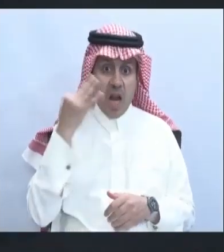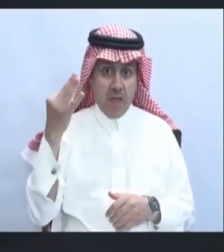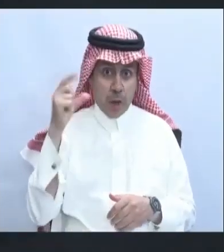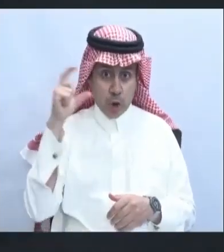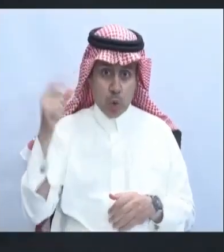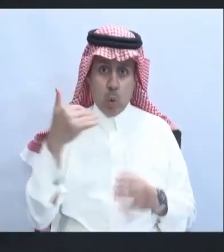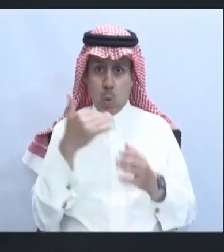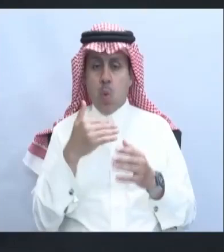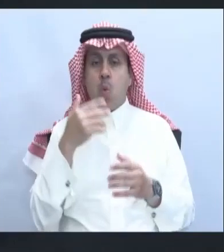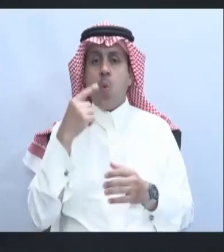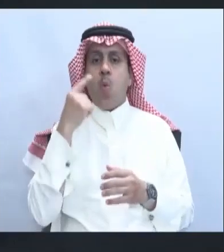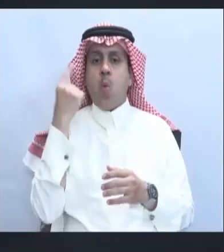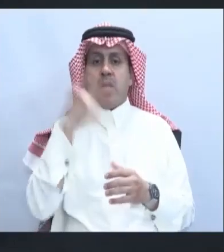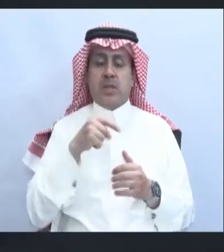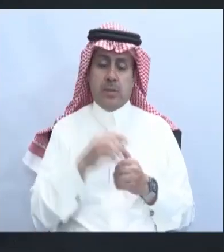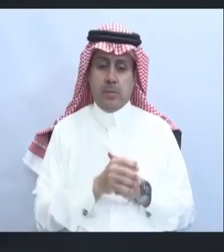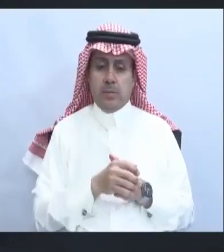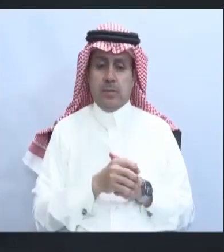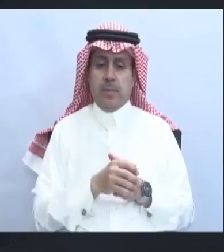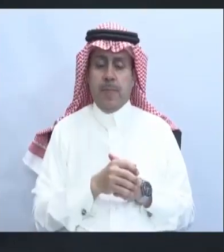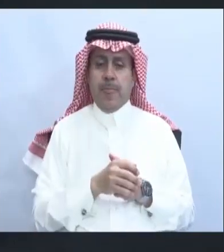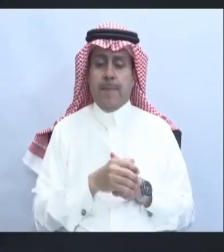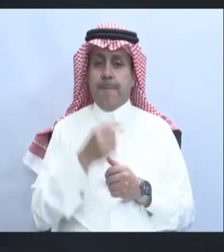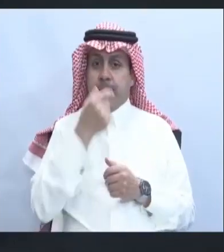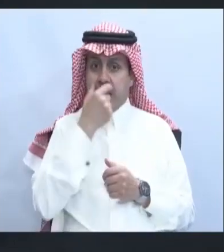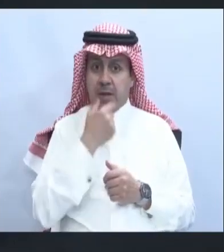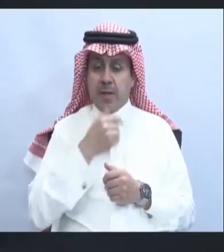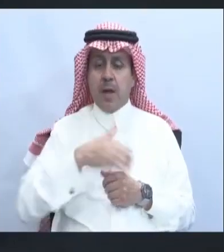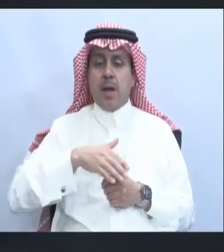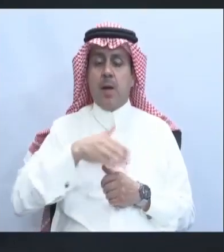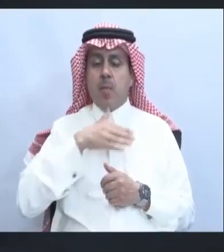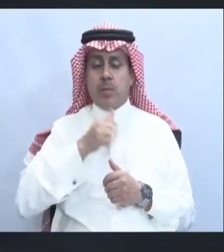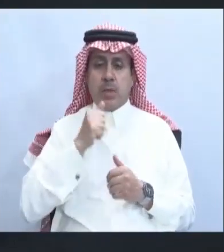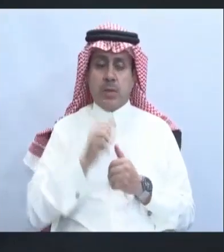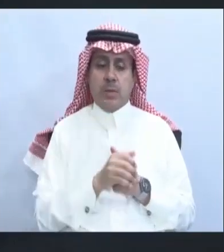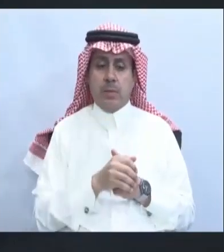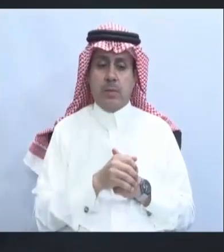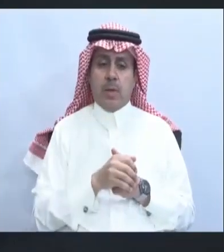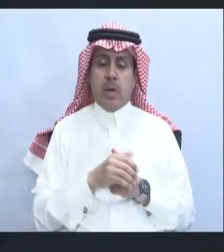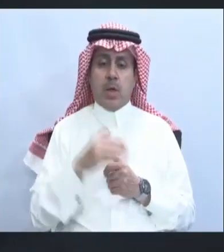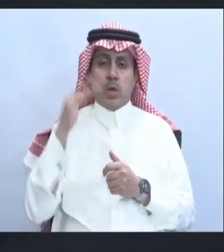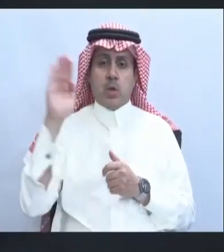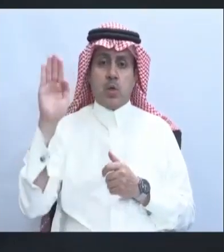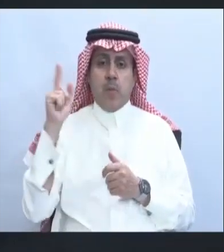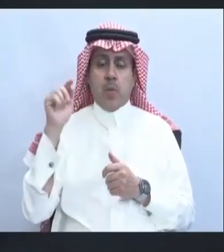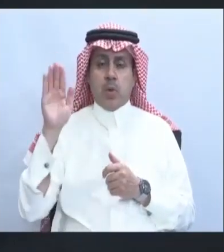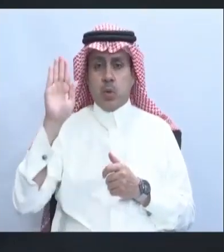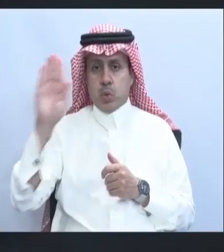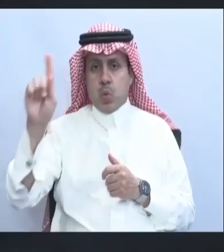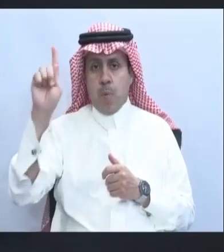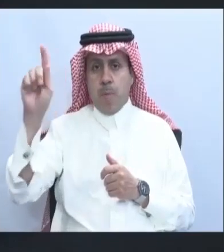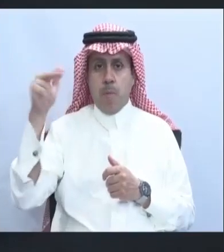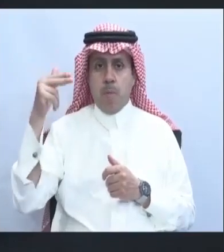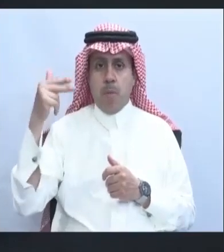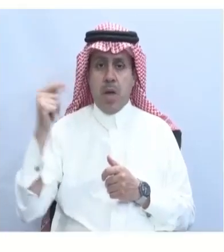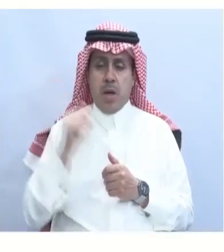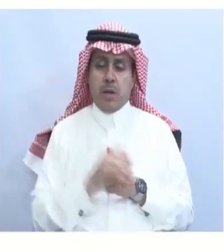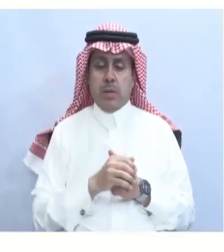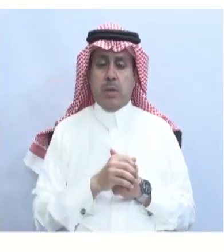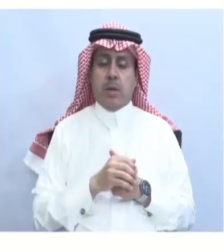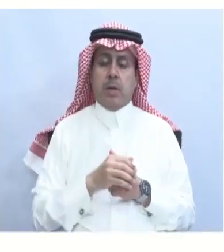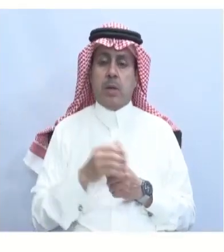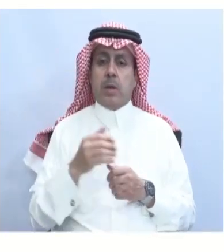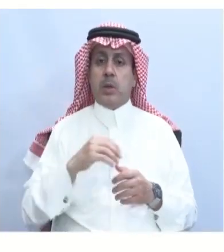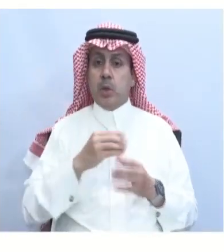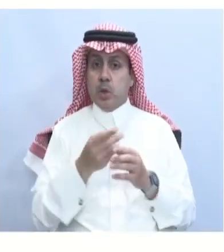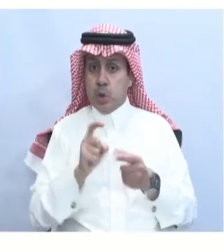الصحيحين ان سبيعه الاسلميه رضي الله عنها توفي عنها زوجها وهي حامل فوضعت حملها